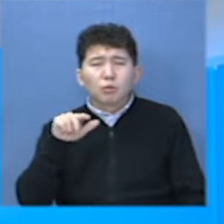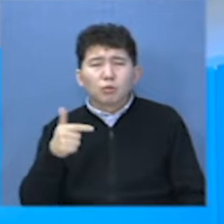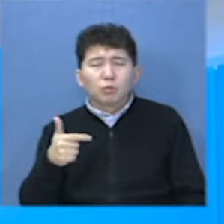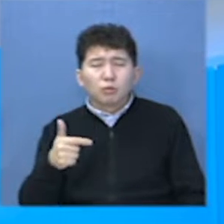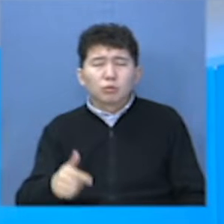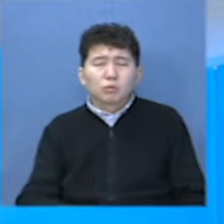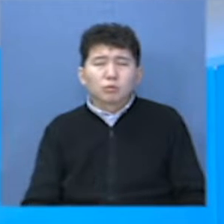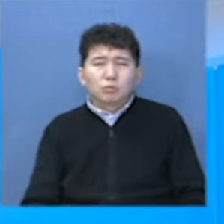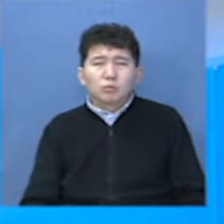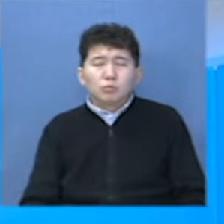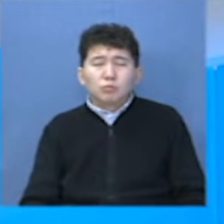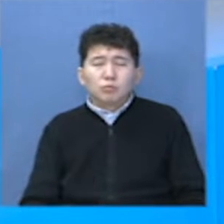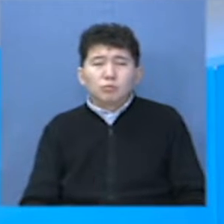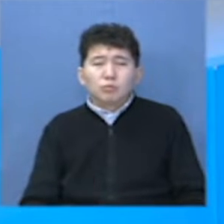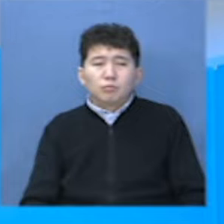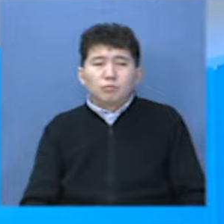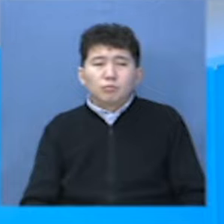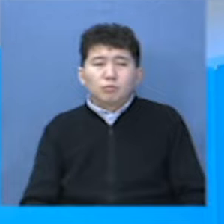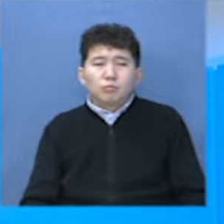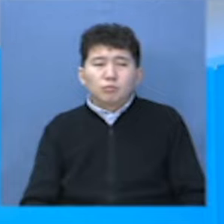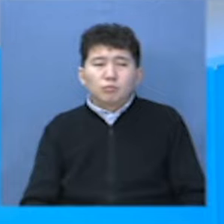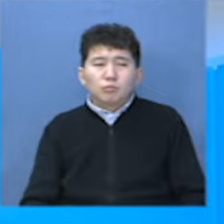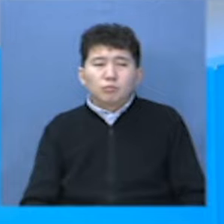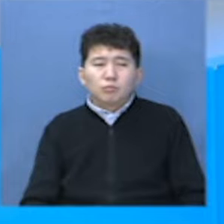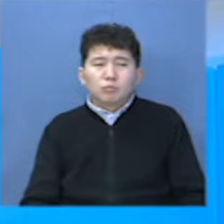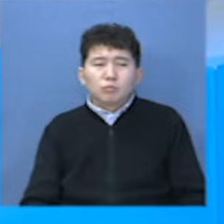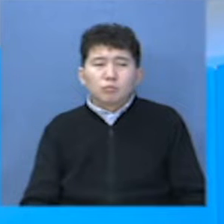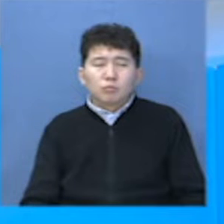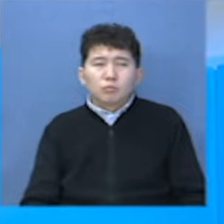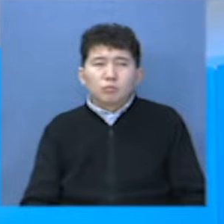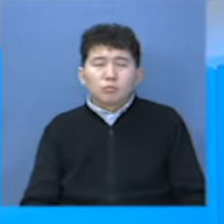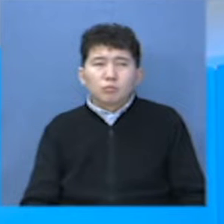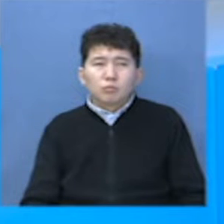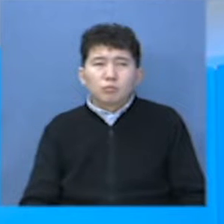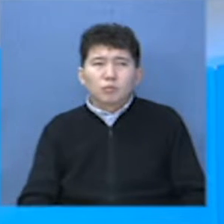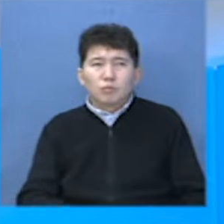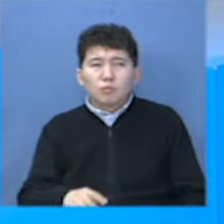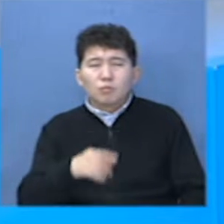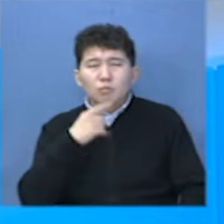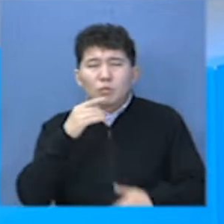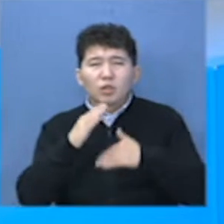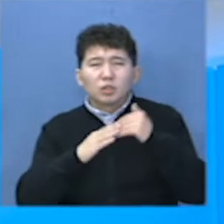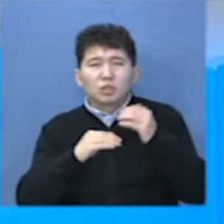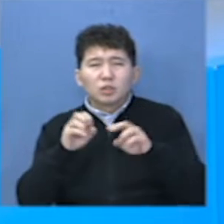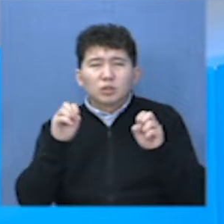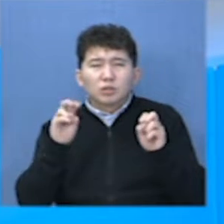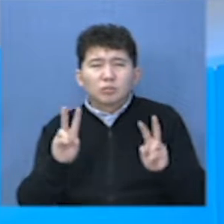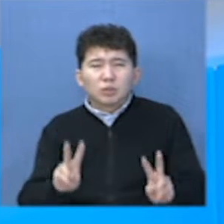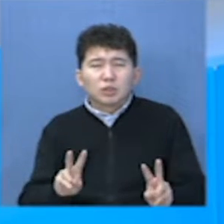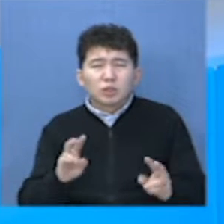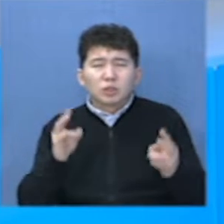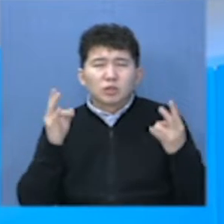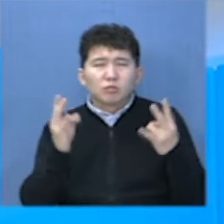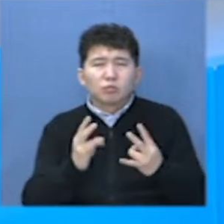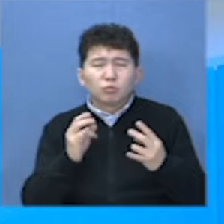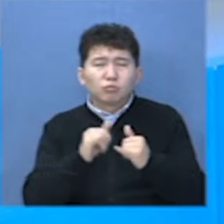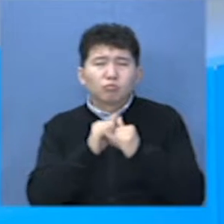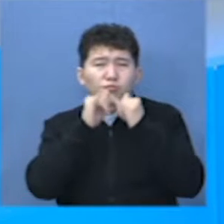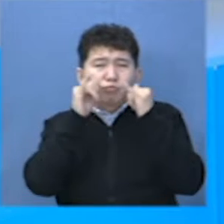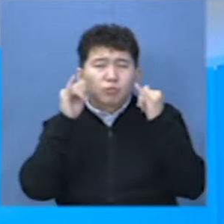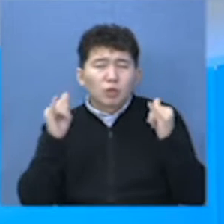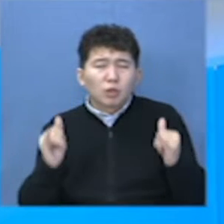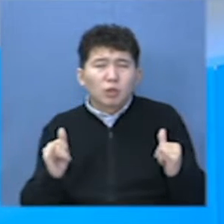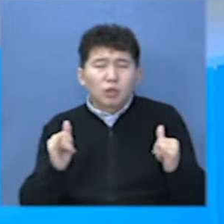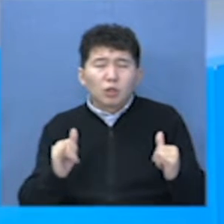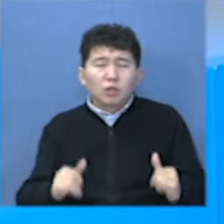жандар қатары арта бастады. Десе де, бұл салада жүргендердің кәсіби шеберлігін әлі де арттыру қажет. Ал психологтардың